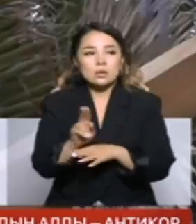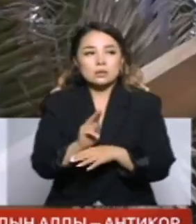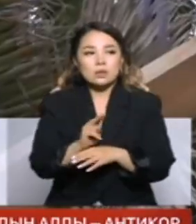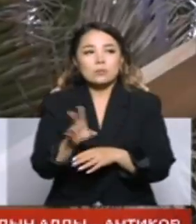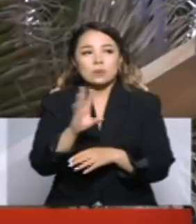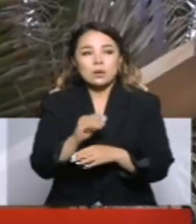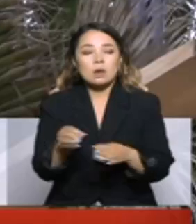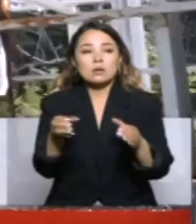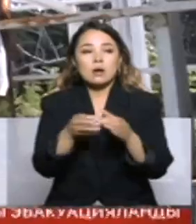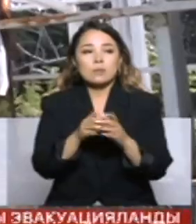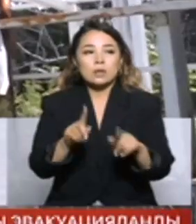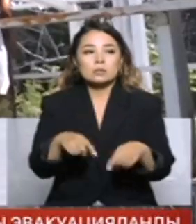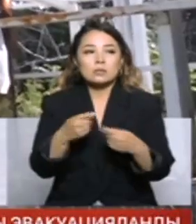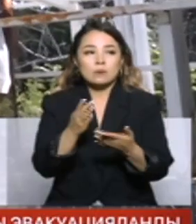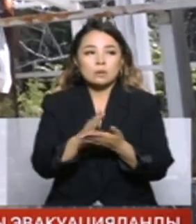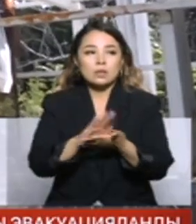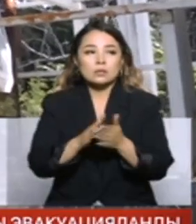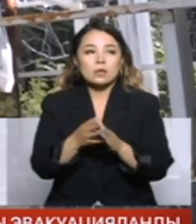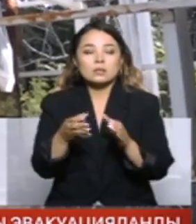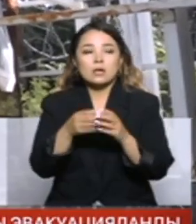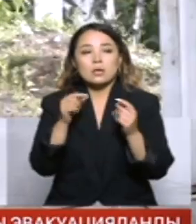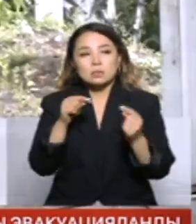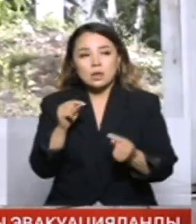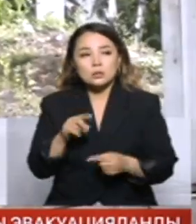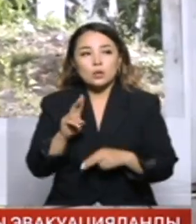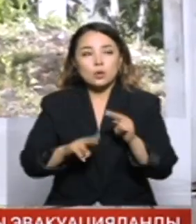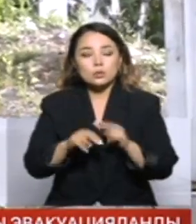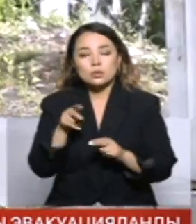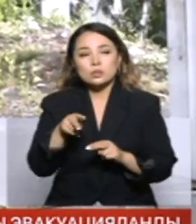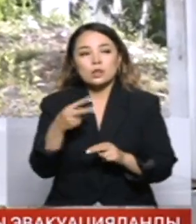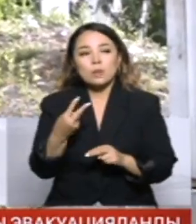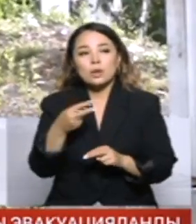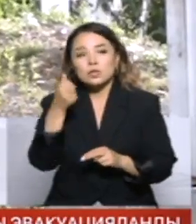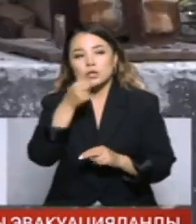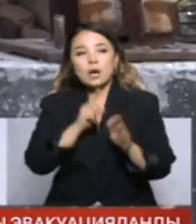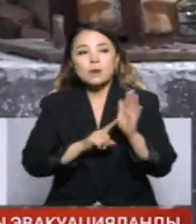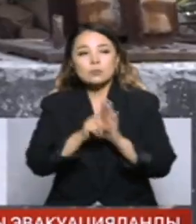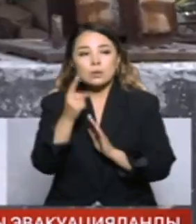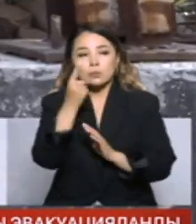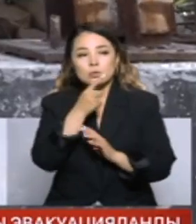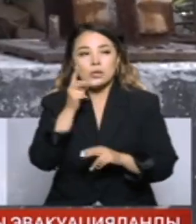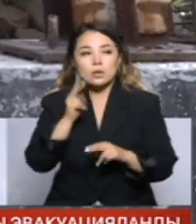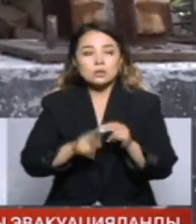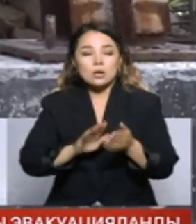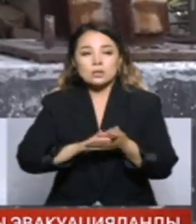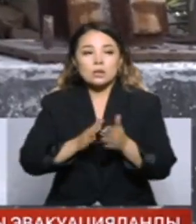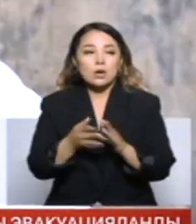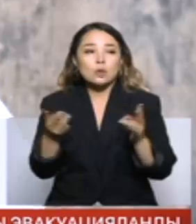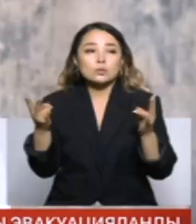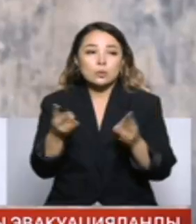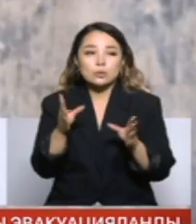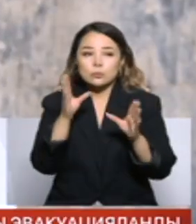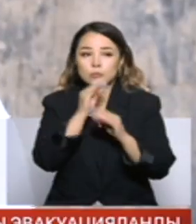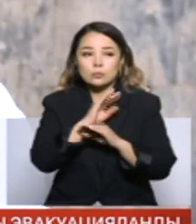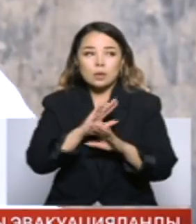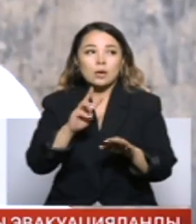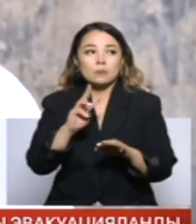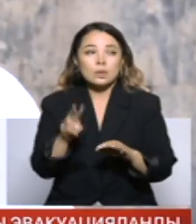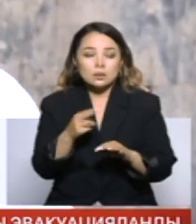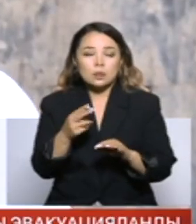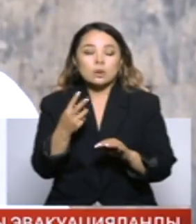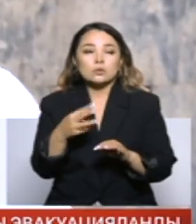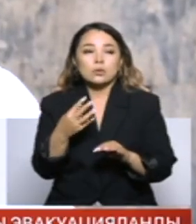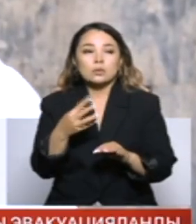шақ компаниясына берілген. Келісімшартқа сәйкес құрылыс 2022 жылы басталып, бір жылдан соң аяқталуы керек. Миллиард